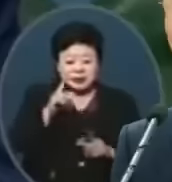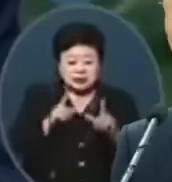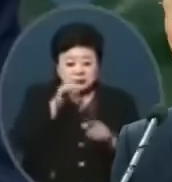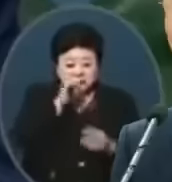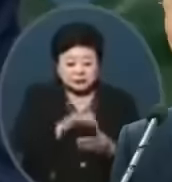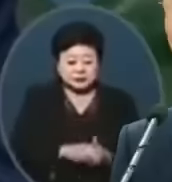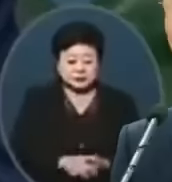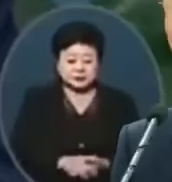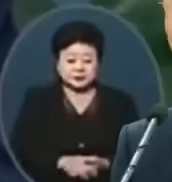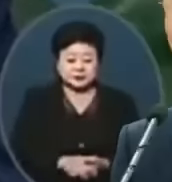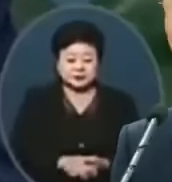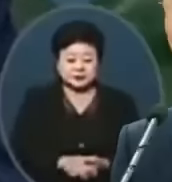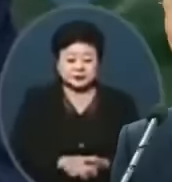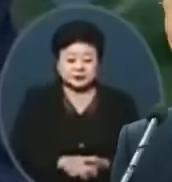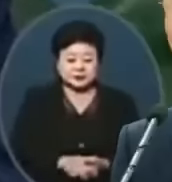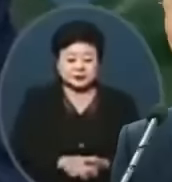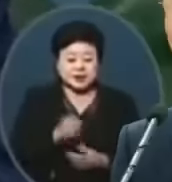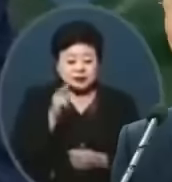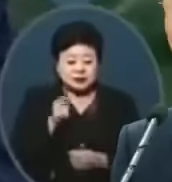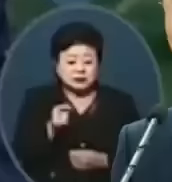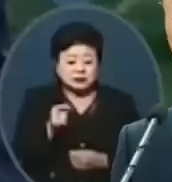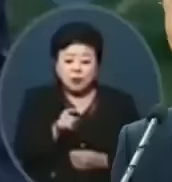있었습니다. 그것은